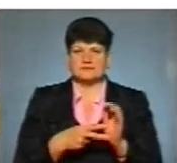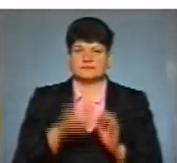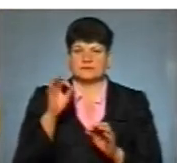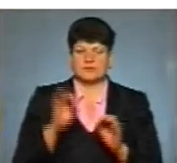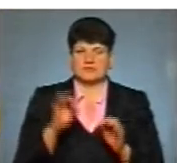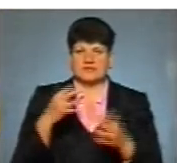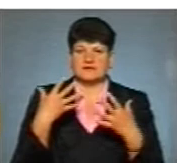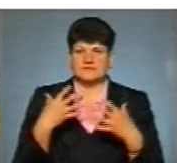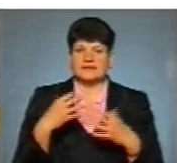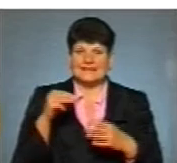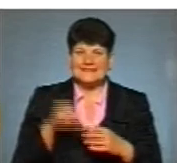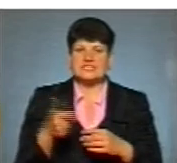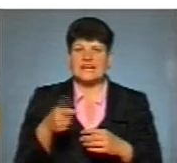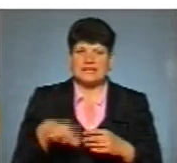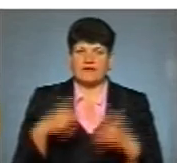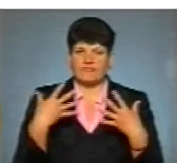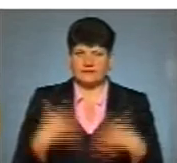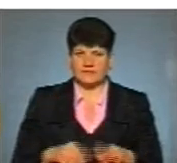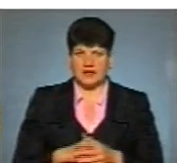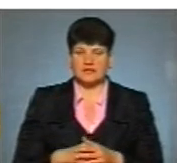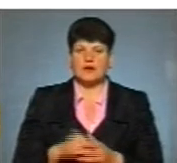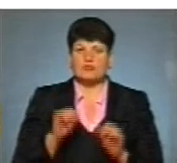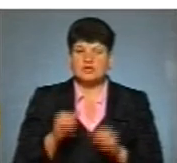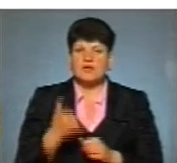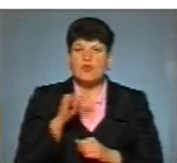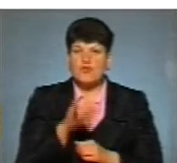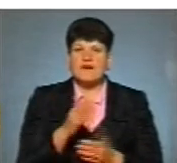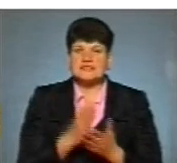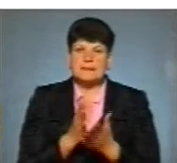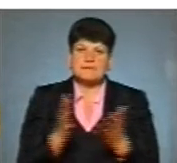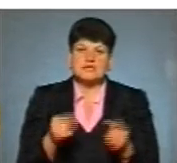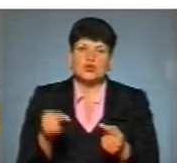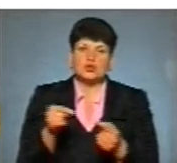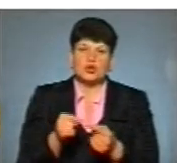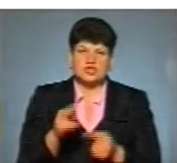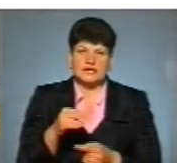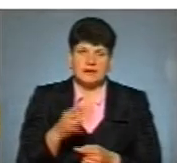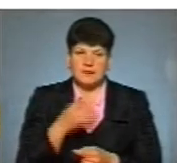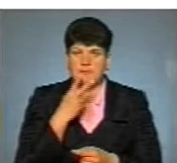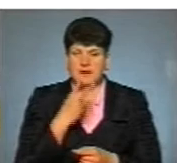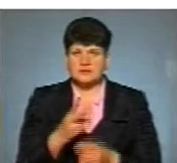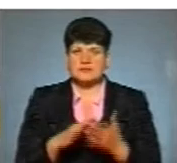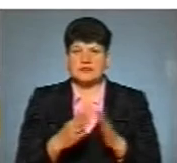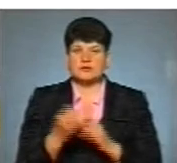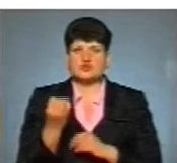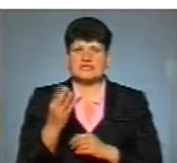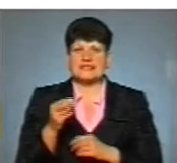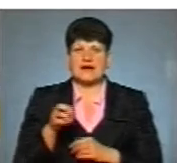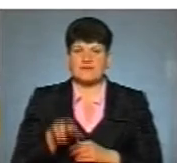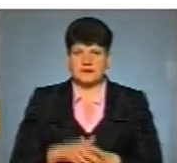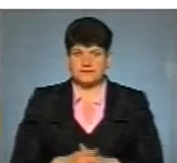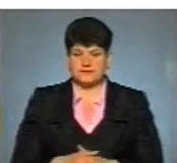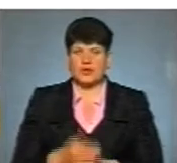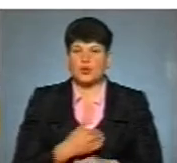2,7 тисяч гектарів. Можливо, у вас є ще якісь більш точні дані? Це ми бачимо графіку станом на 14 травня. Ну, я би